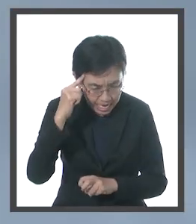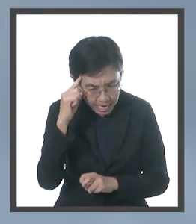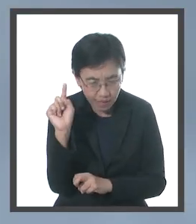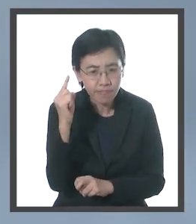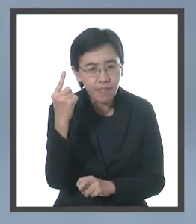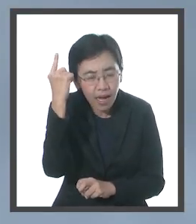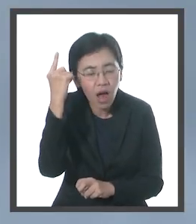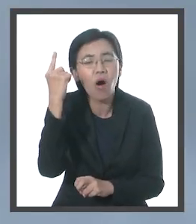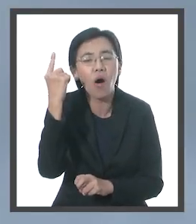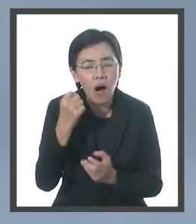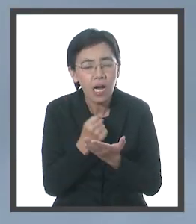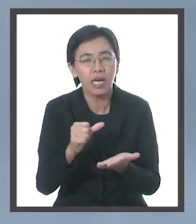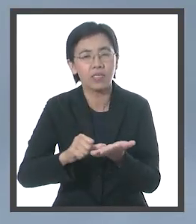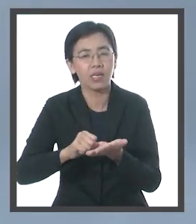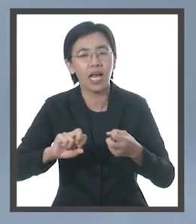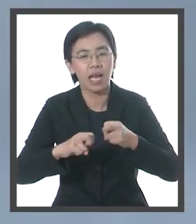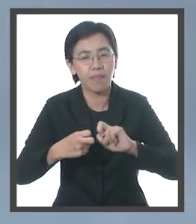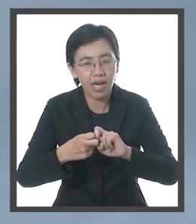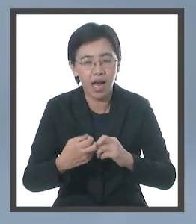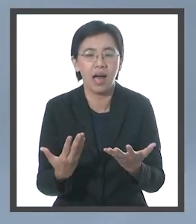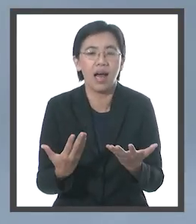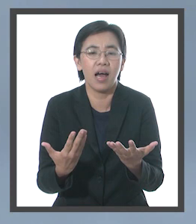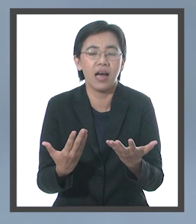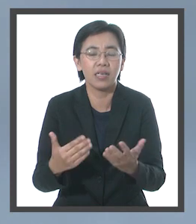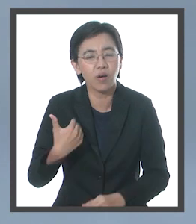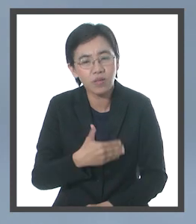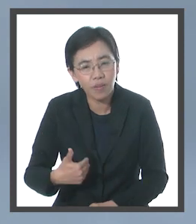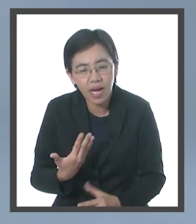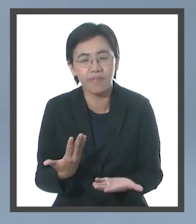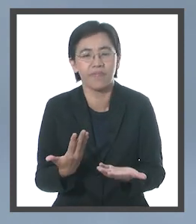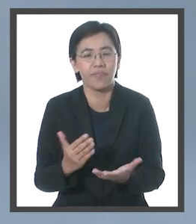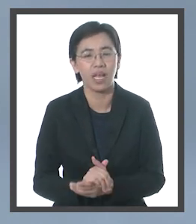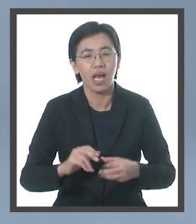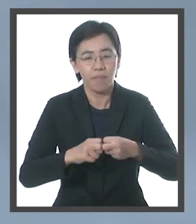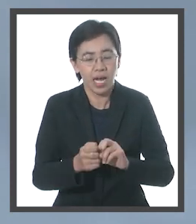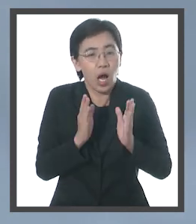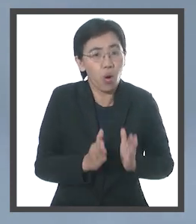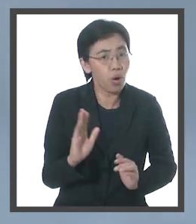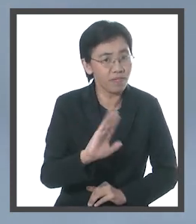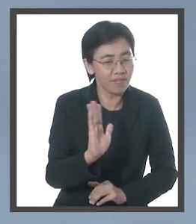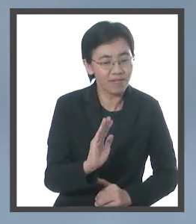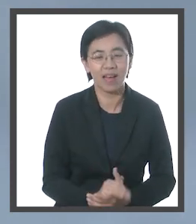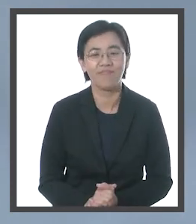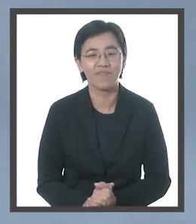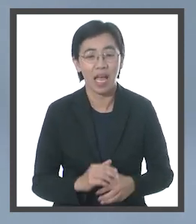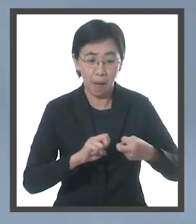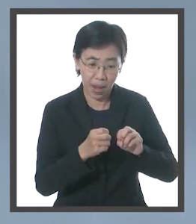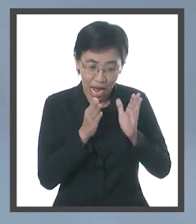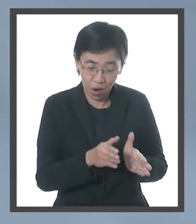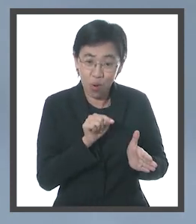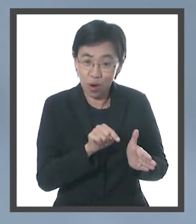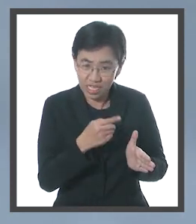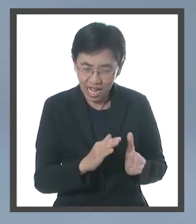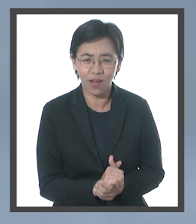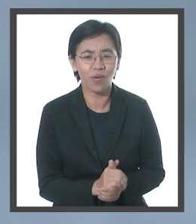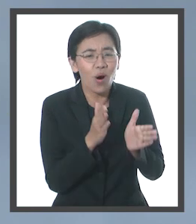ยแก้ปัญหาที่เกี่ยวกับสุขภาวะหรือ well-being ที่ไม่ใช่เฉพาะคนเท่านั้นเพราะเรารู้ดีว่า